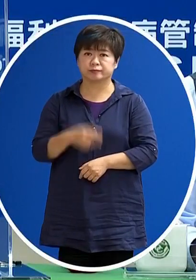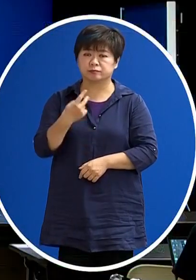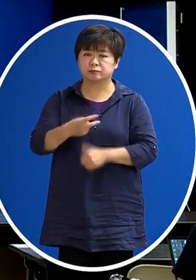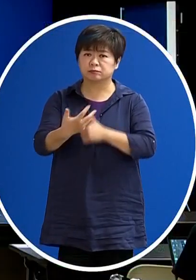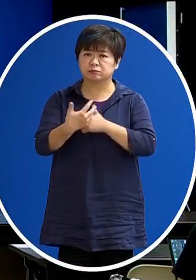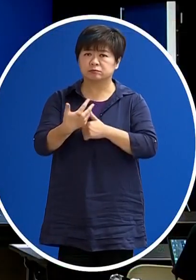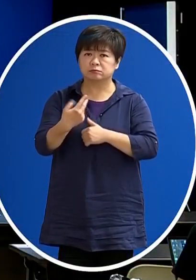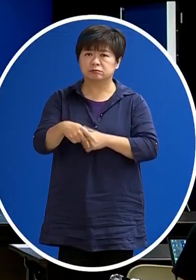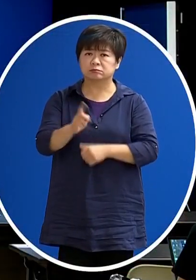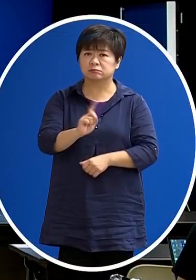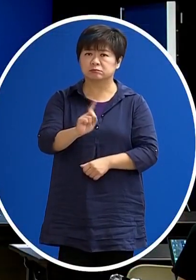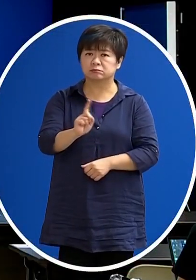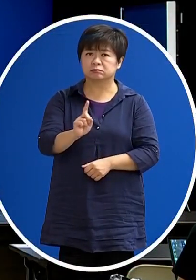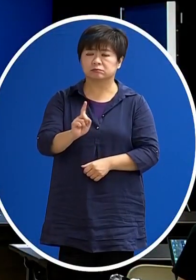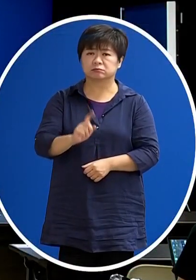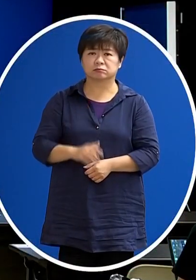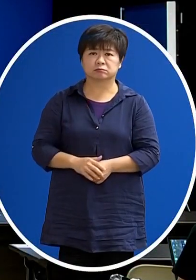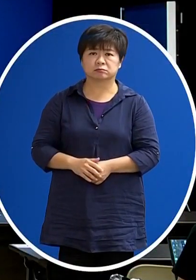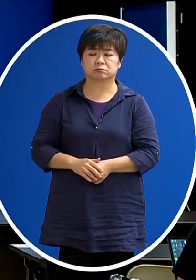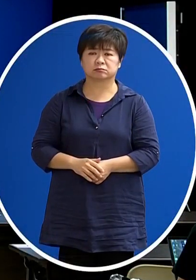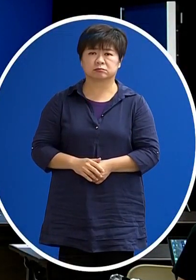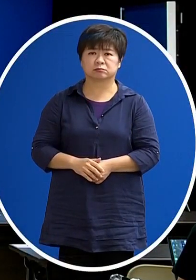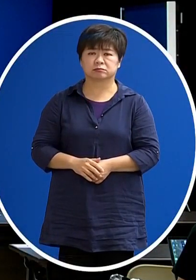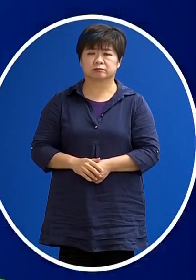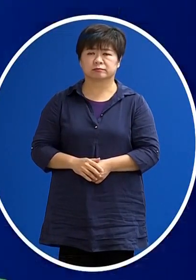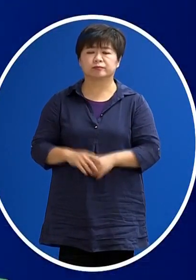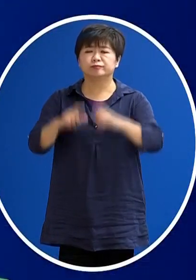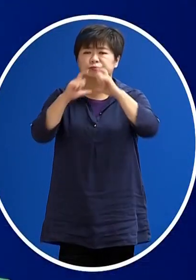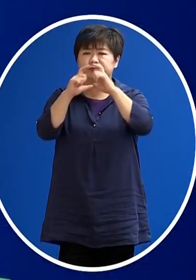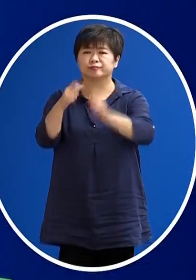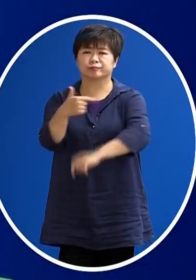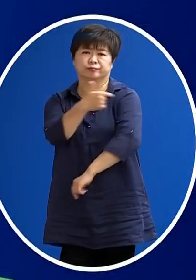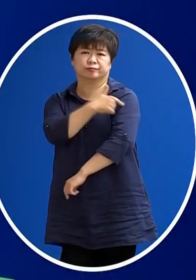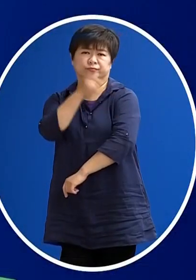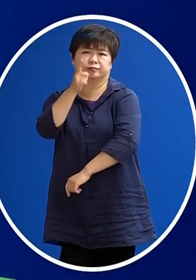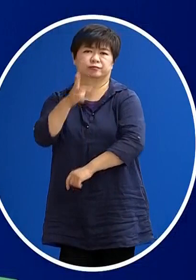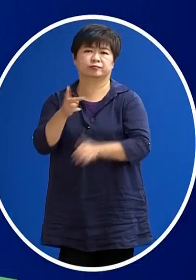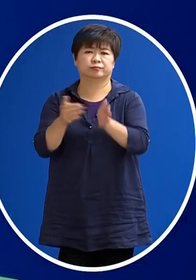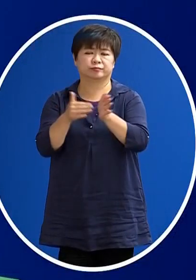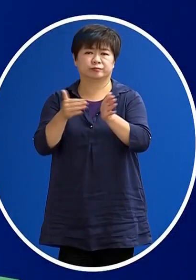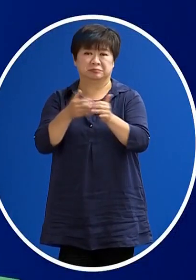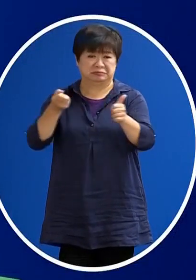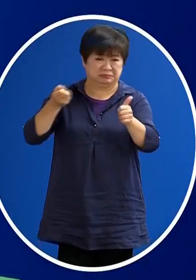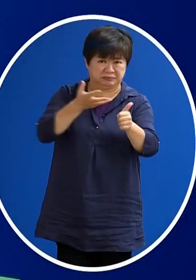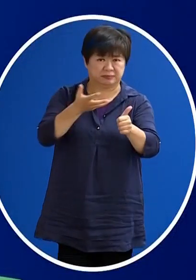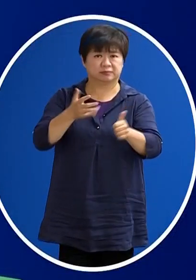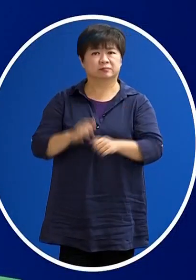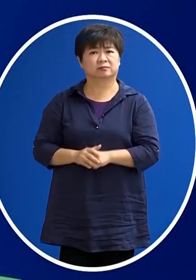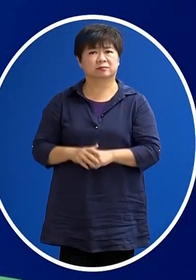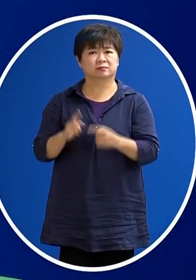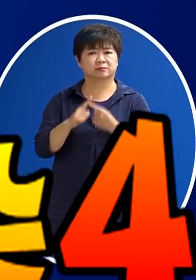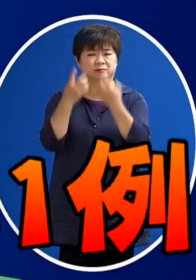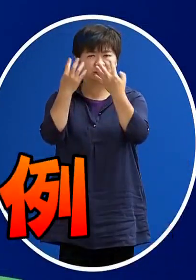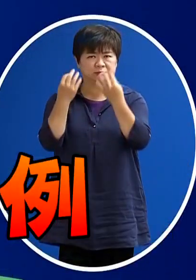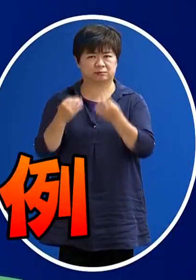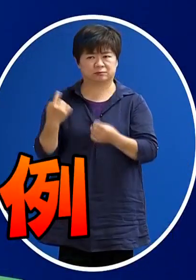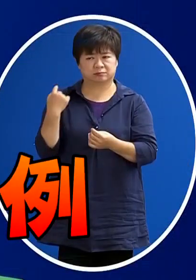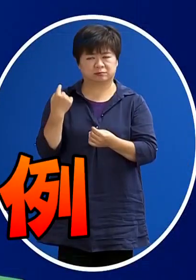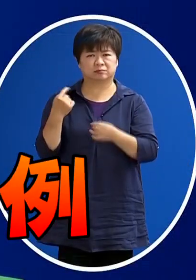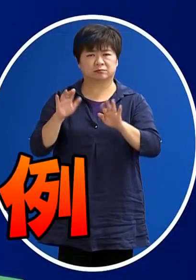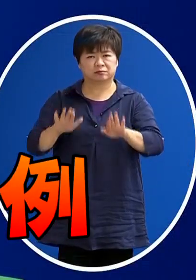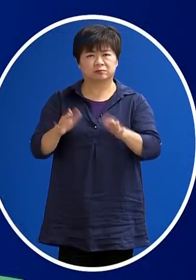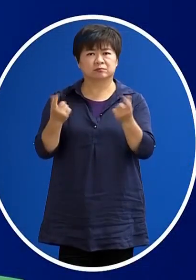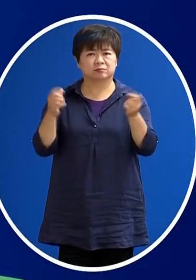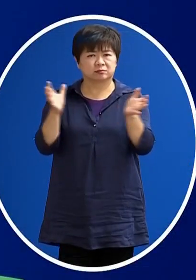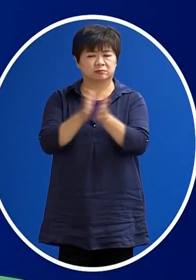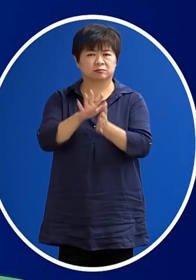说41个还是什么， 突破性感染的病例昨天跟今天我们都累计是41例，